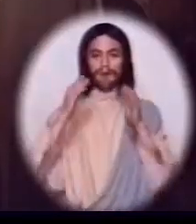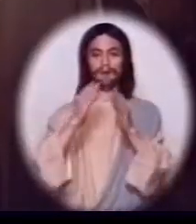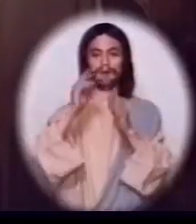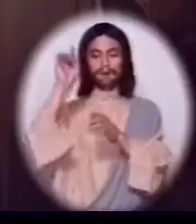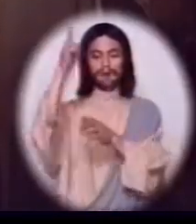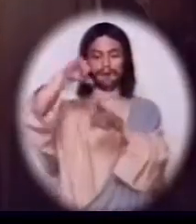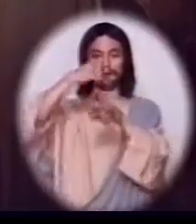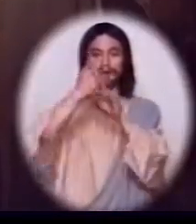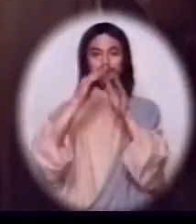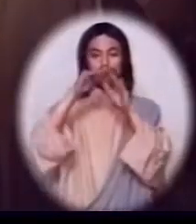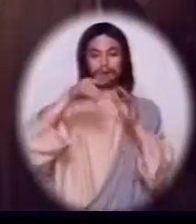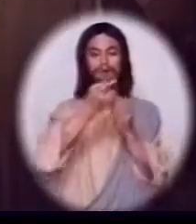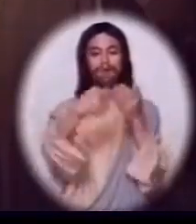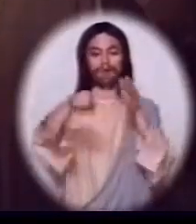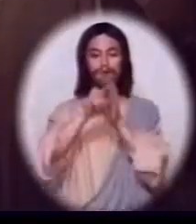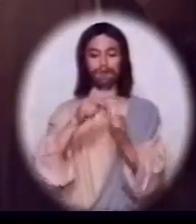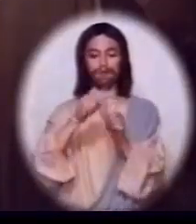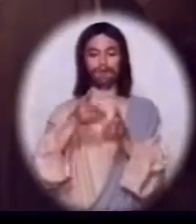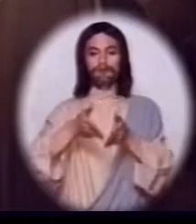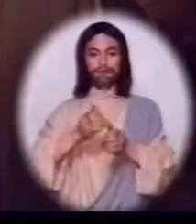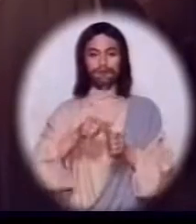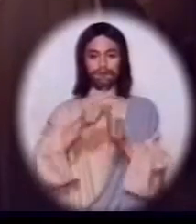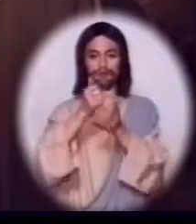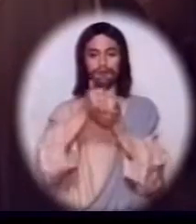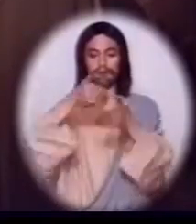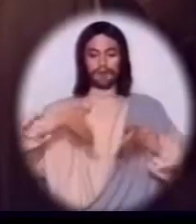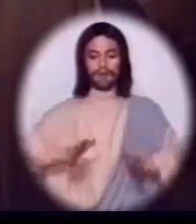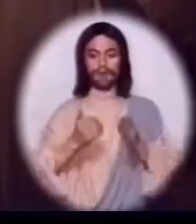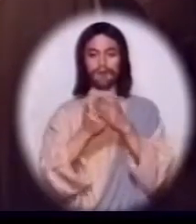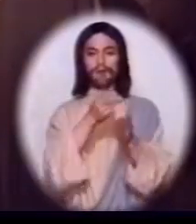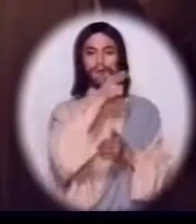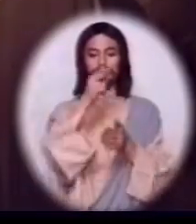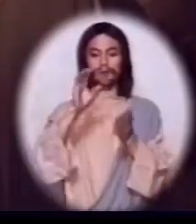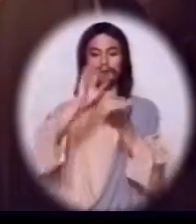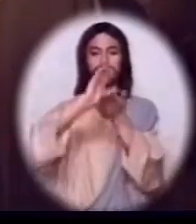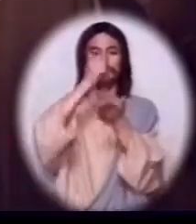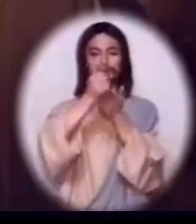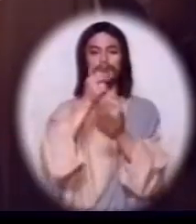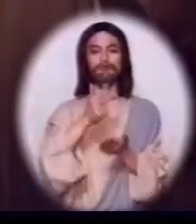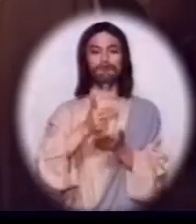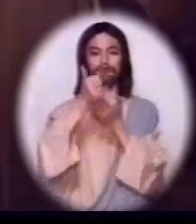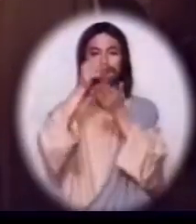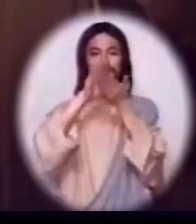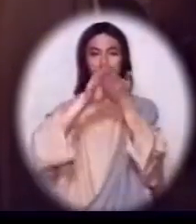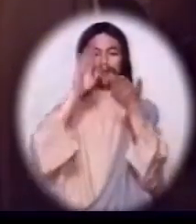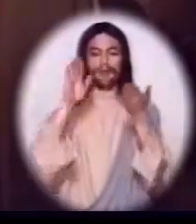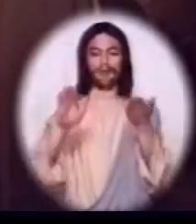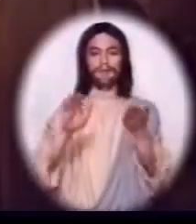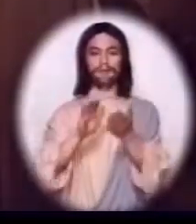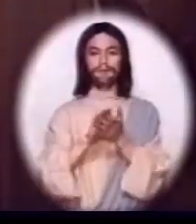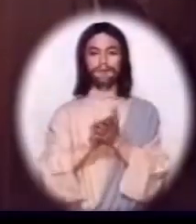오늘날 다윗의 동네 너희를 위하여 구주가 나셨으니 곧 그리스도 출신이라.